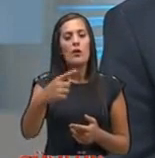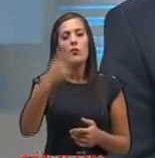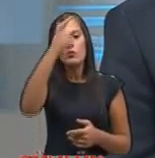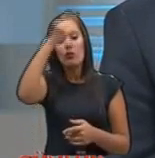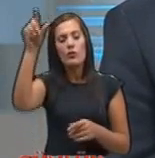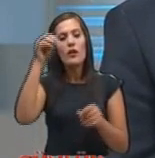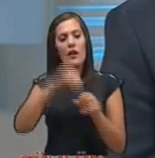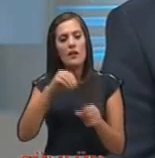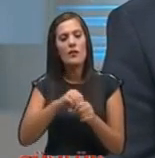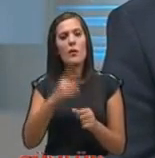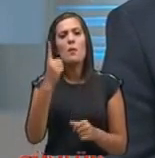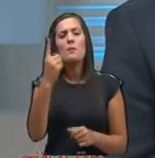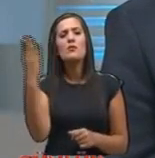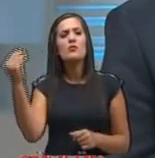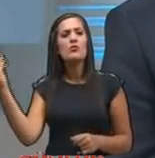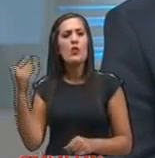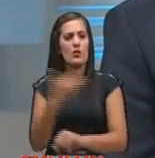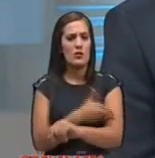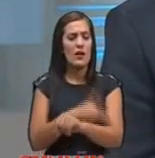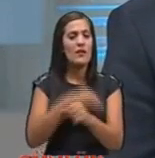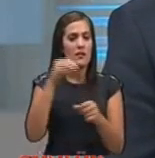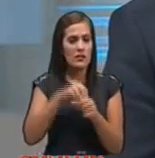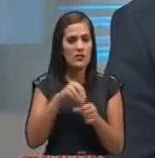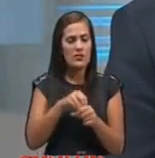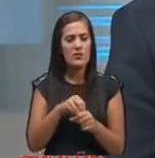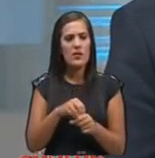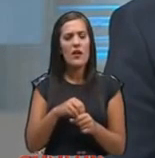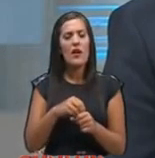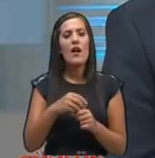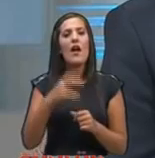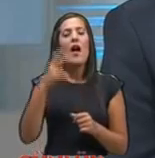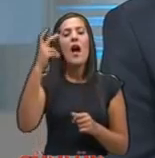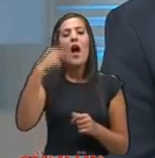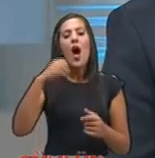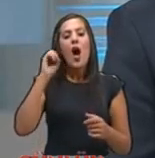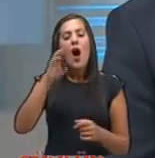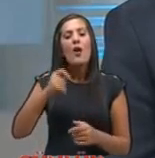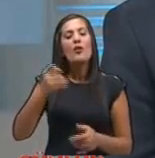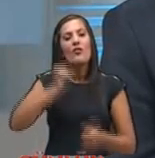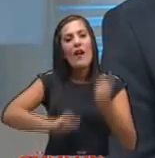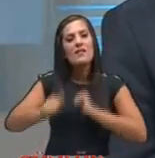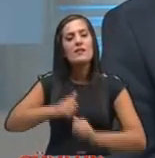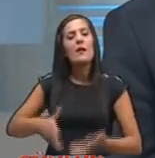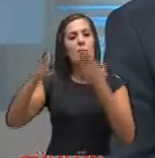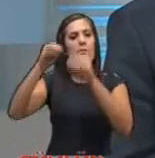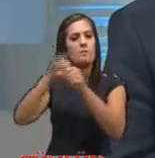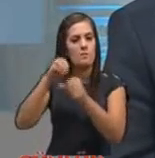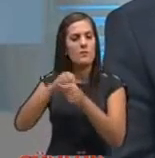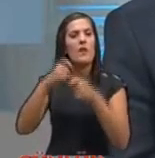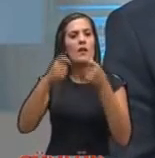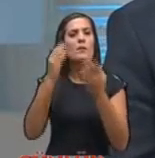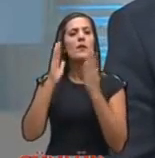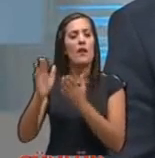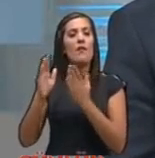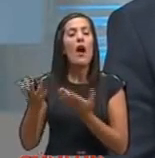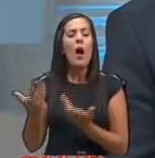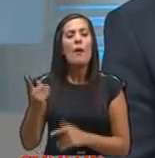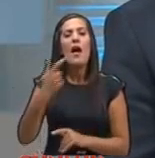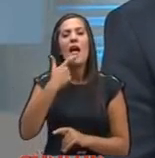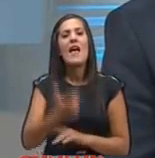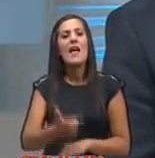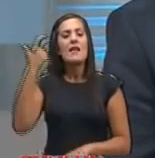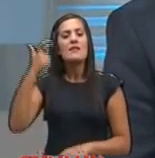Türkiye'nin birçok şehrinde konservatuarlar eğitimlerine devam etmektedir. Ama köklü konservatuarlar,